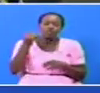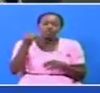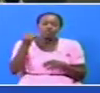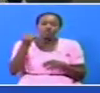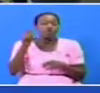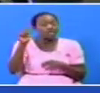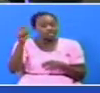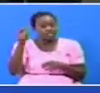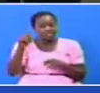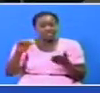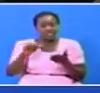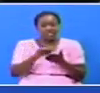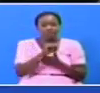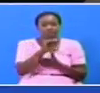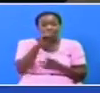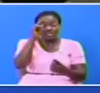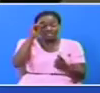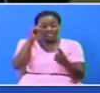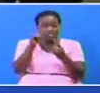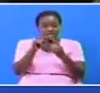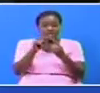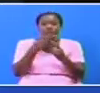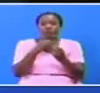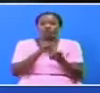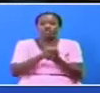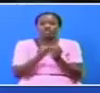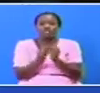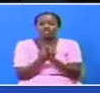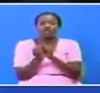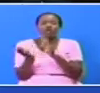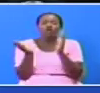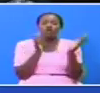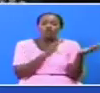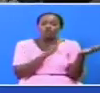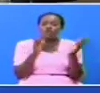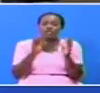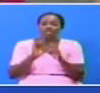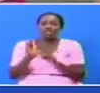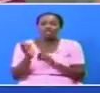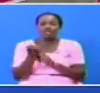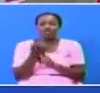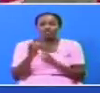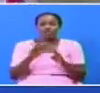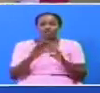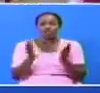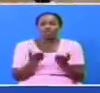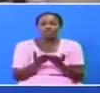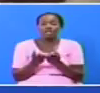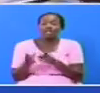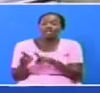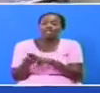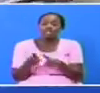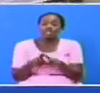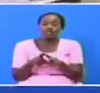dhumuni kuu la ziara yake likiwa ni mkutano wa mabadiliko ya hali ya anga na mazingira ulimwenguni. Hata hivyo, ziara hiyo